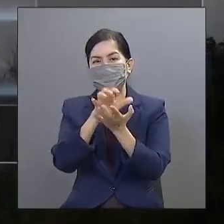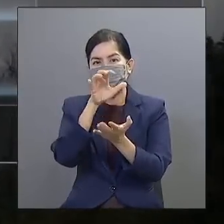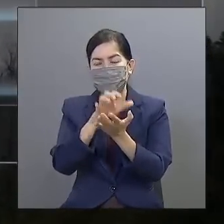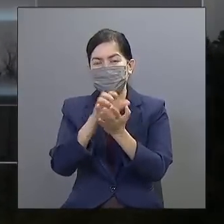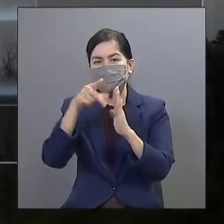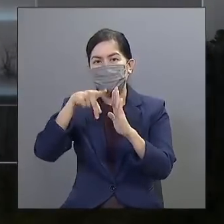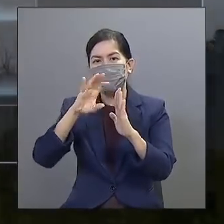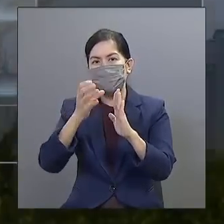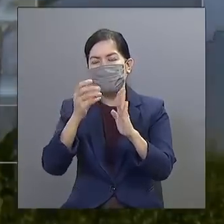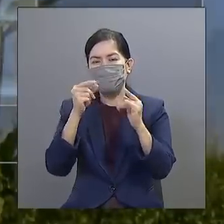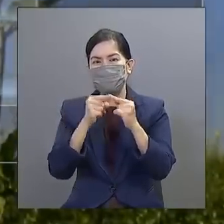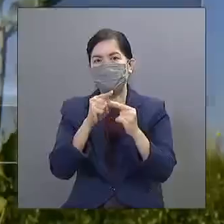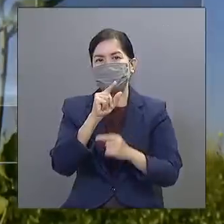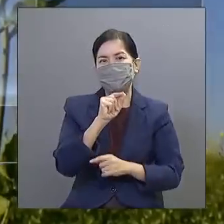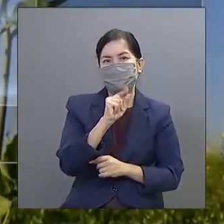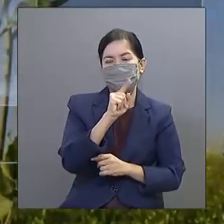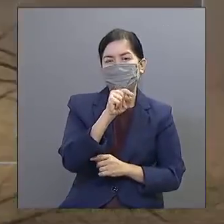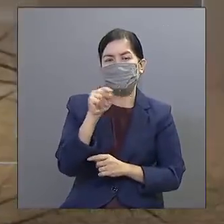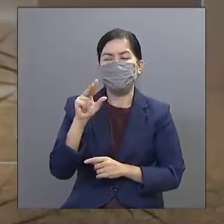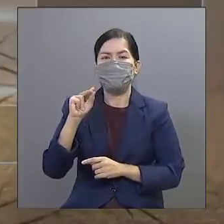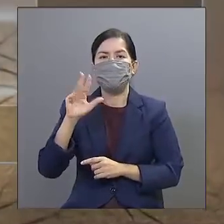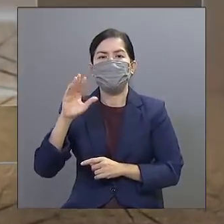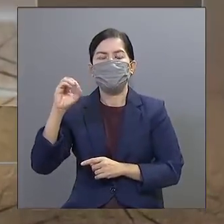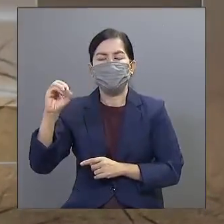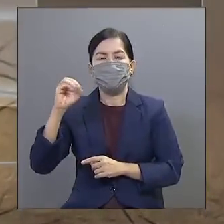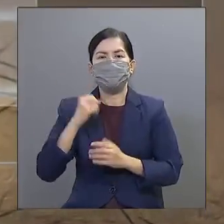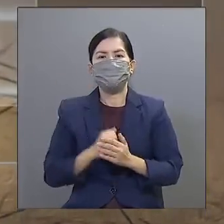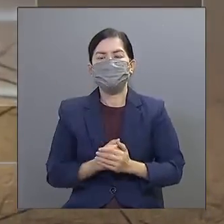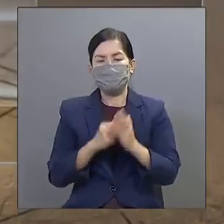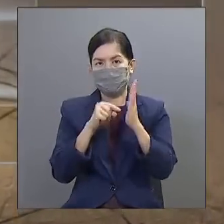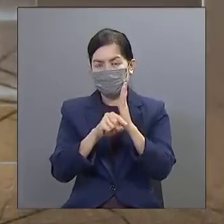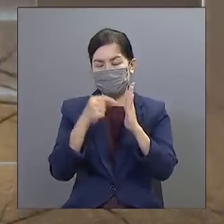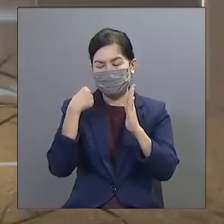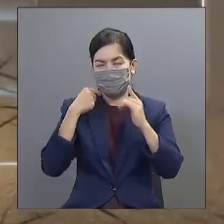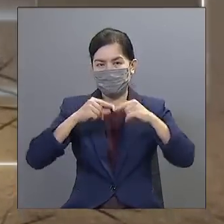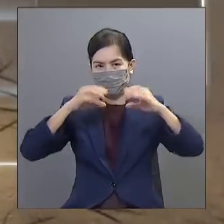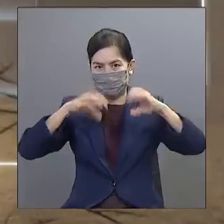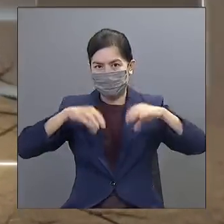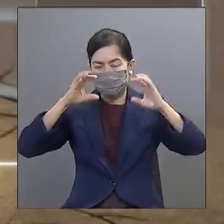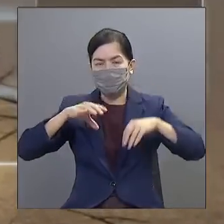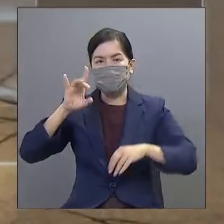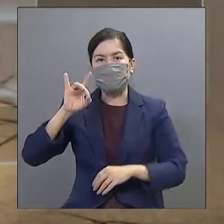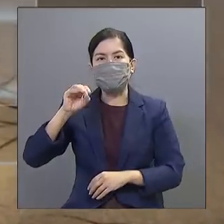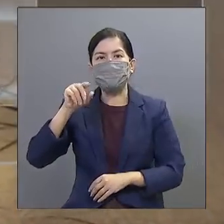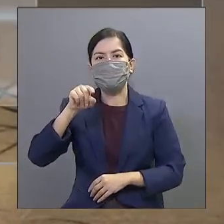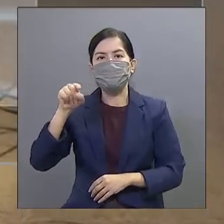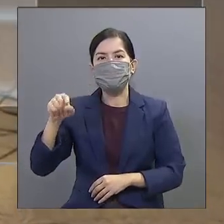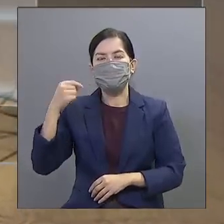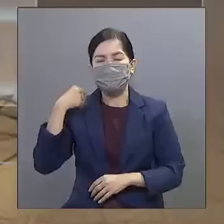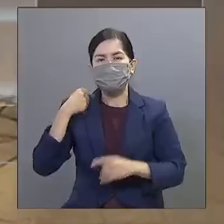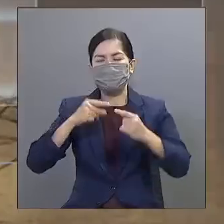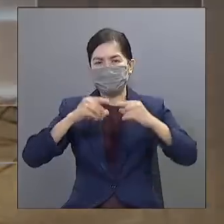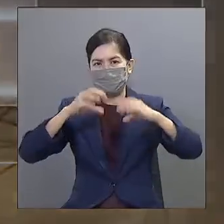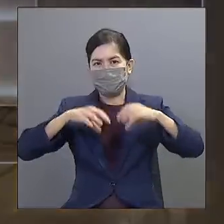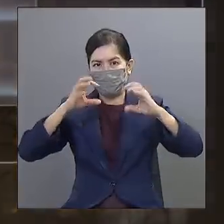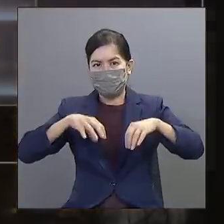ภูมิระหว่าง 23-35 องศาเซลเซียสภาคตะวันออกเฉียงเหนือมีฝนฟ้าคะนอง 80% ของพื้นที่และมีฝนตกหนักถึงหนักมากบ